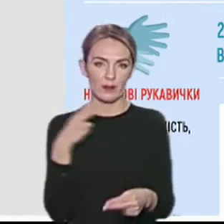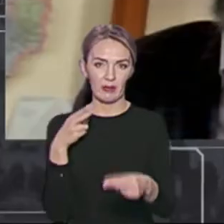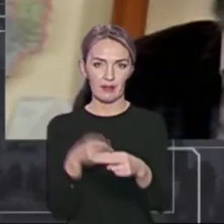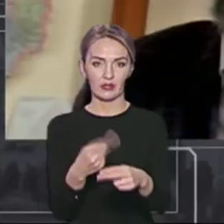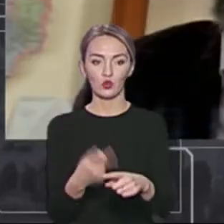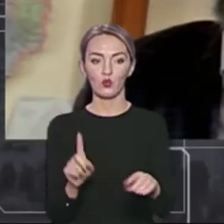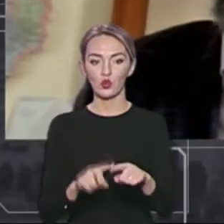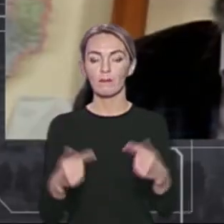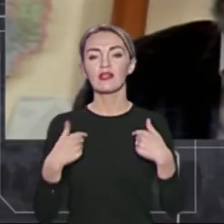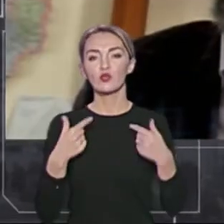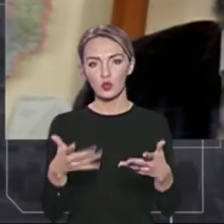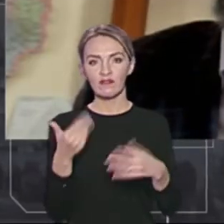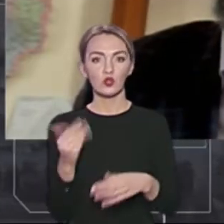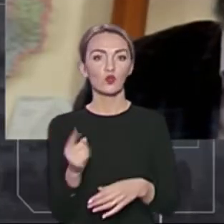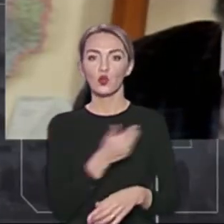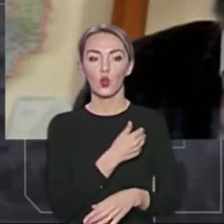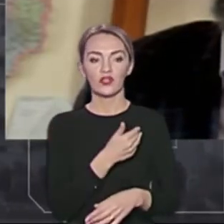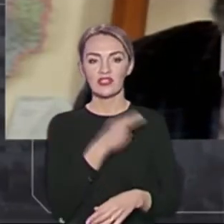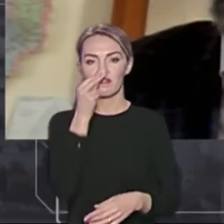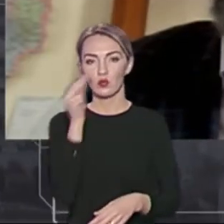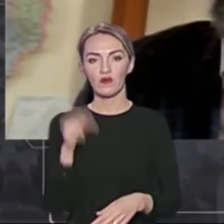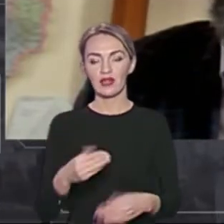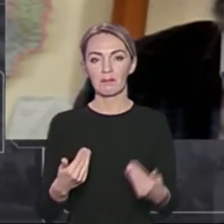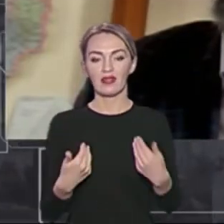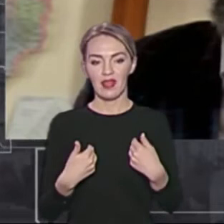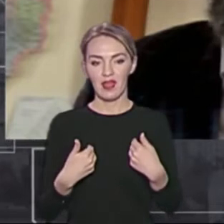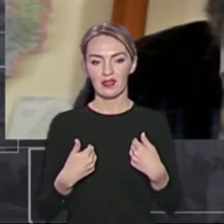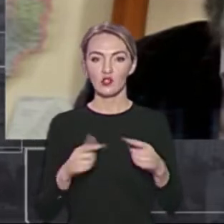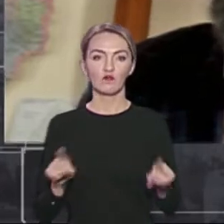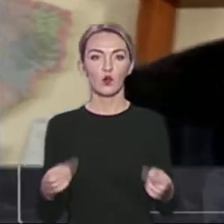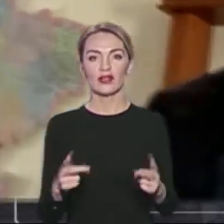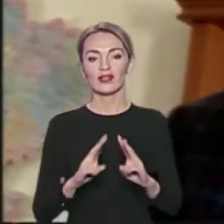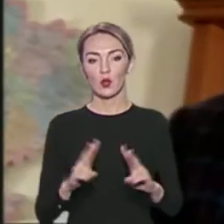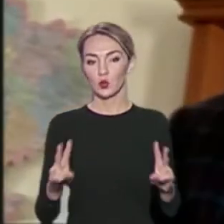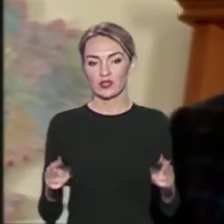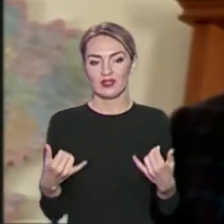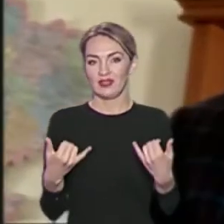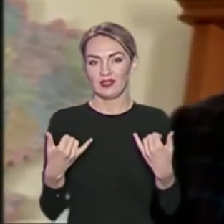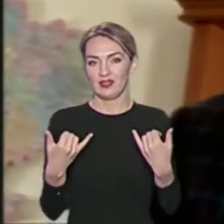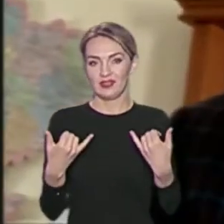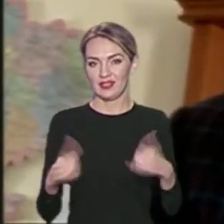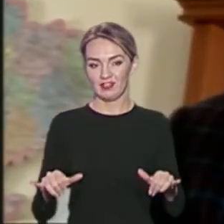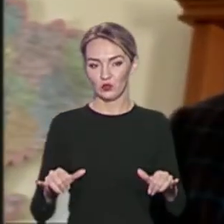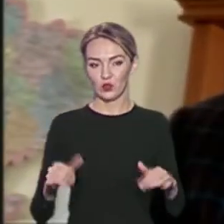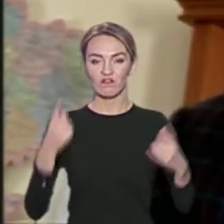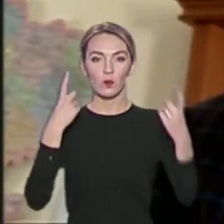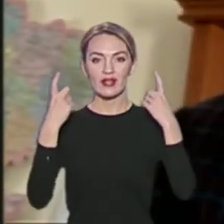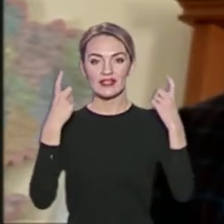перебити, тому Давайте. Що мені зрозуміло, що ви чомусь хочете звинуватити мене або створити якусь дивну тут